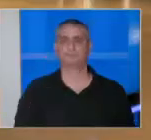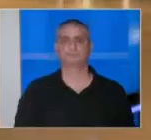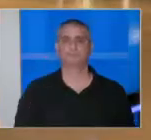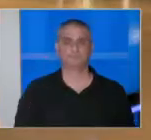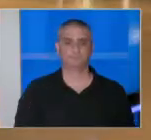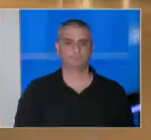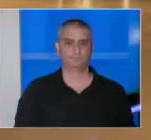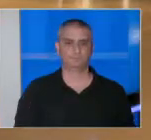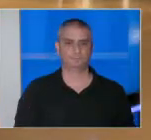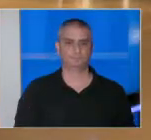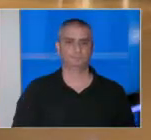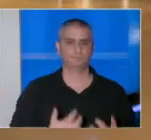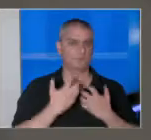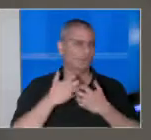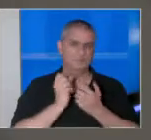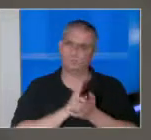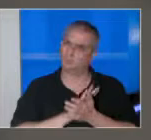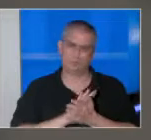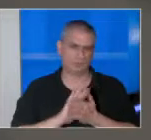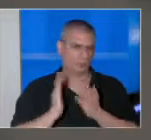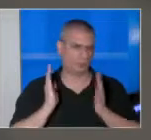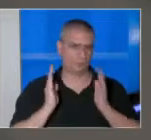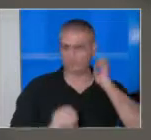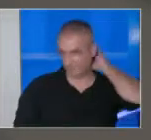תראה, המנגנון הוא מנגנון פשוט שאומר